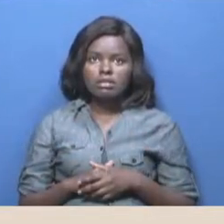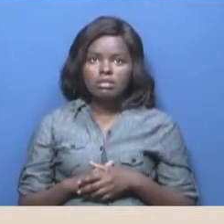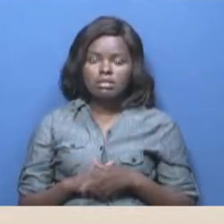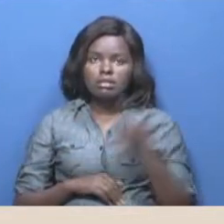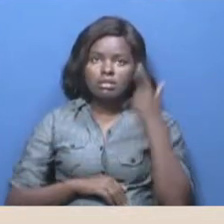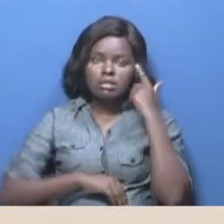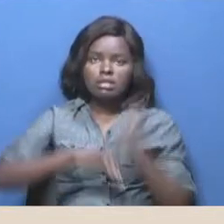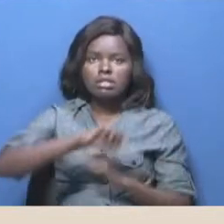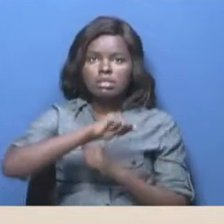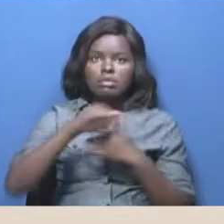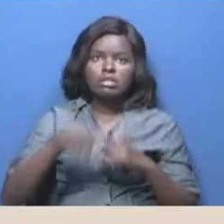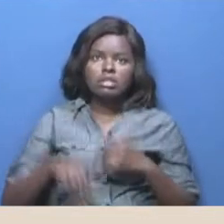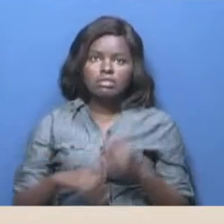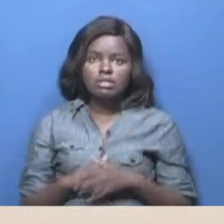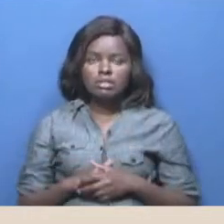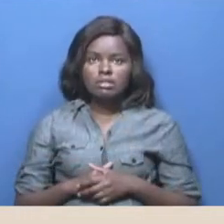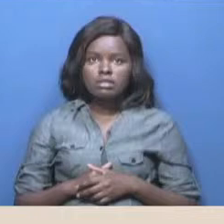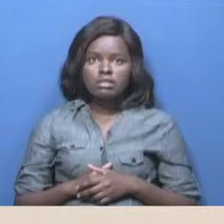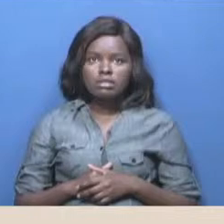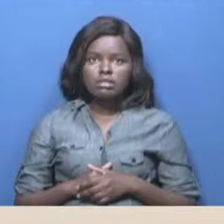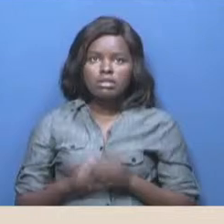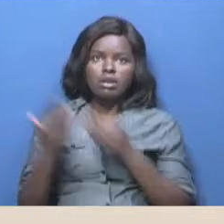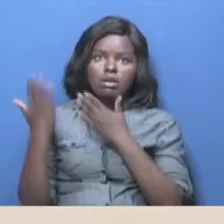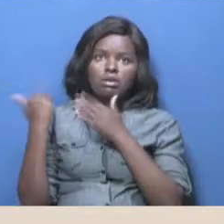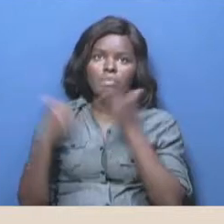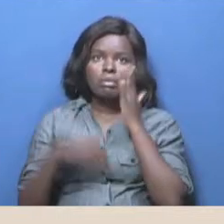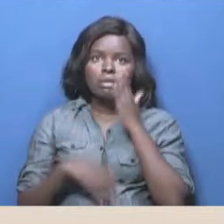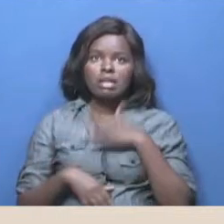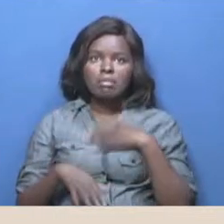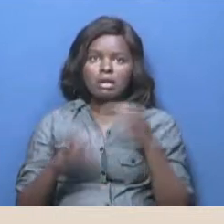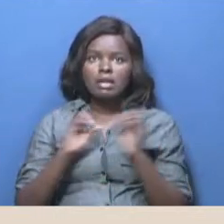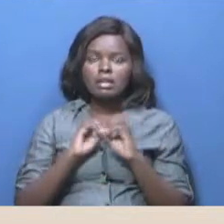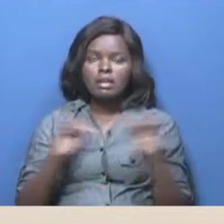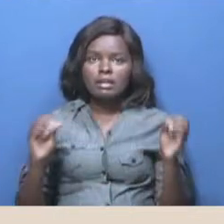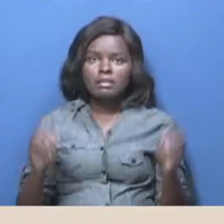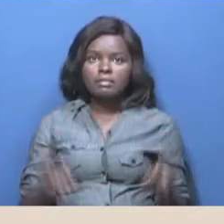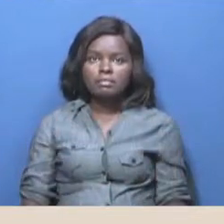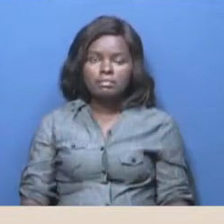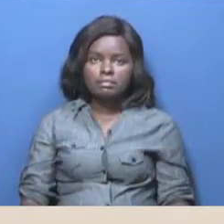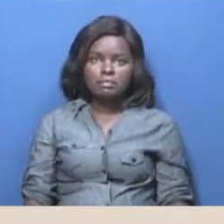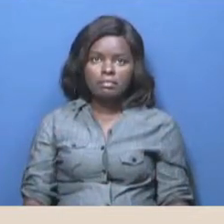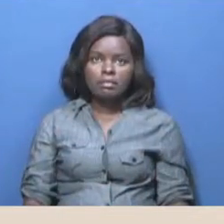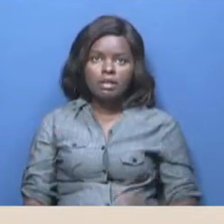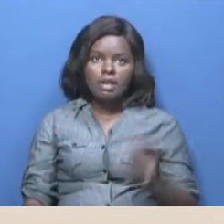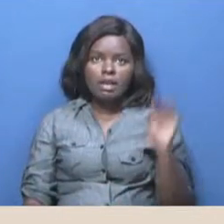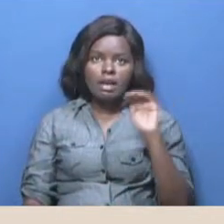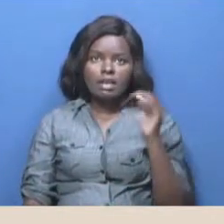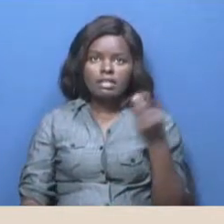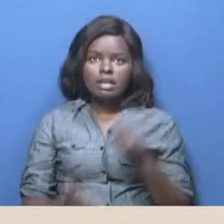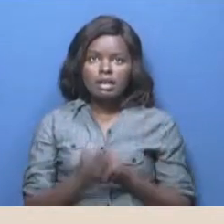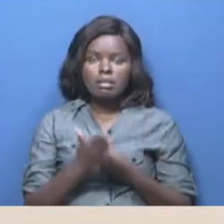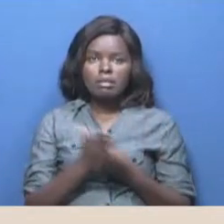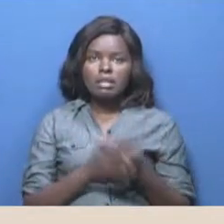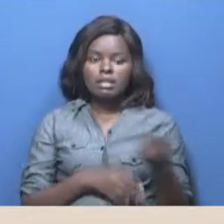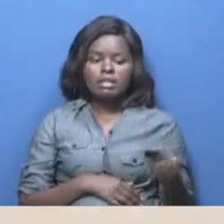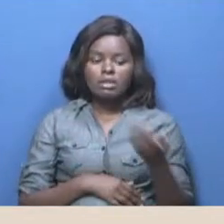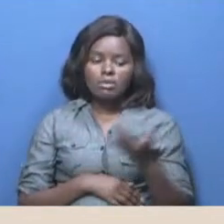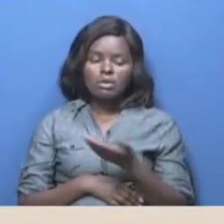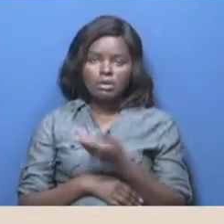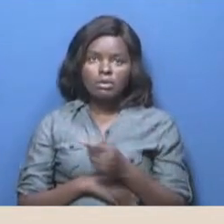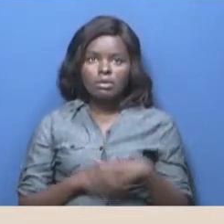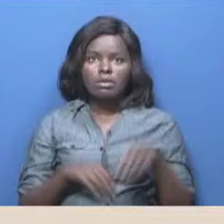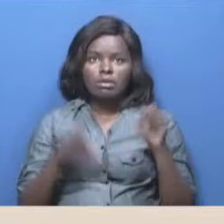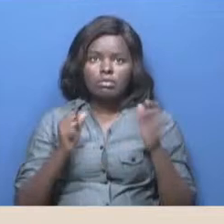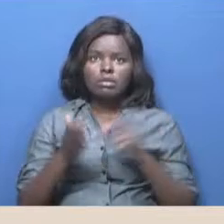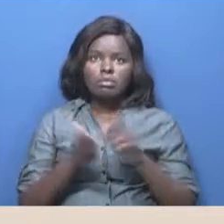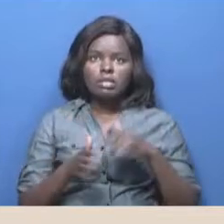ngwĩrũgamĩrĩra, ndigũtinda ngĩtegemea mamu witũ kana baba witũ kũmetia he gĩkĩ, ngahota kwĩgũrĩra